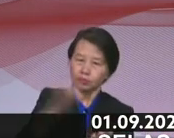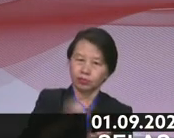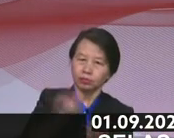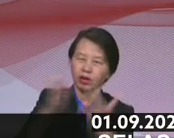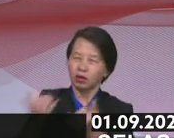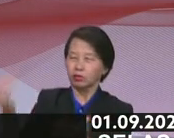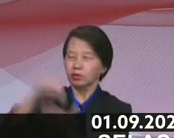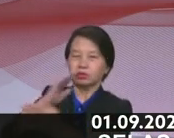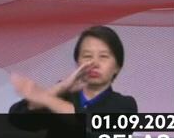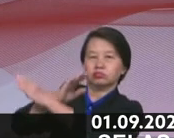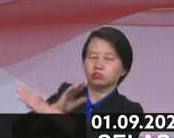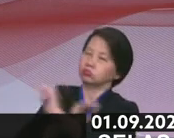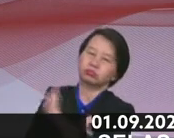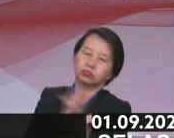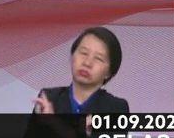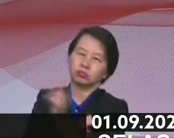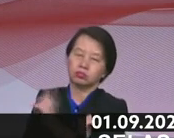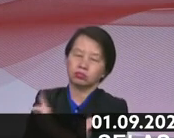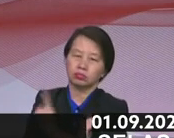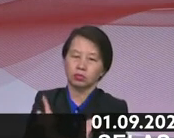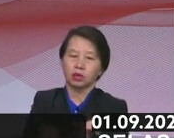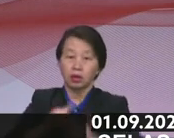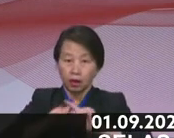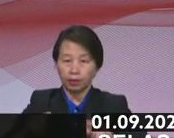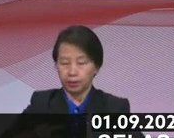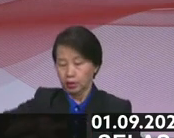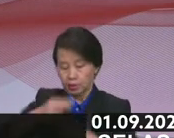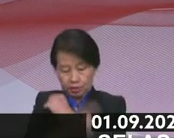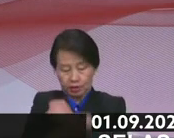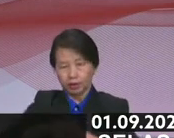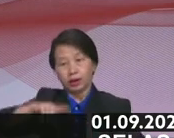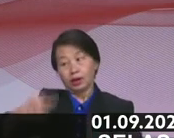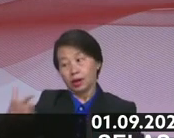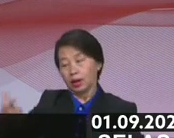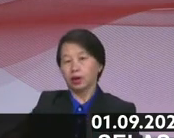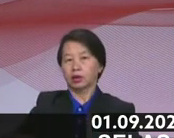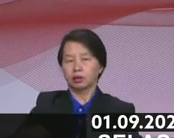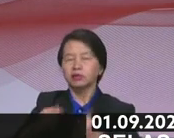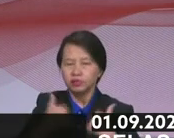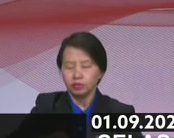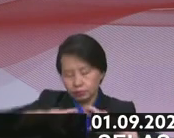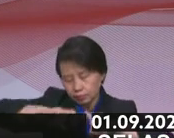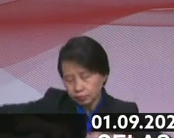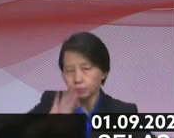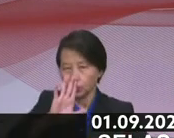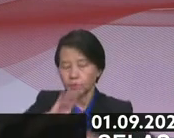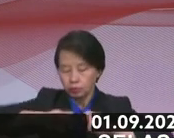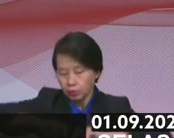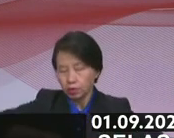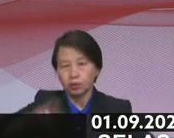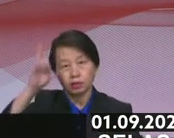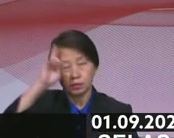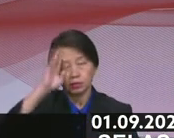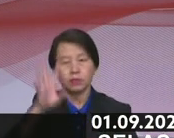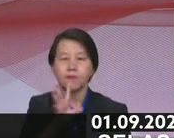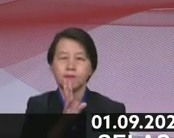semula. Walaupun negara-negara lain kita masih lagi membuat kajian. Seperti yang disebutkan